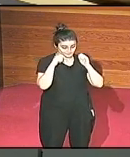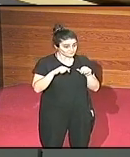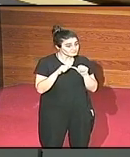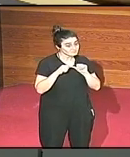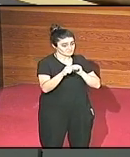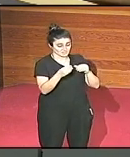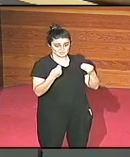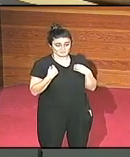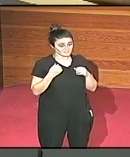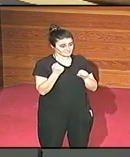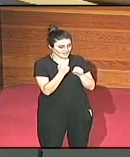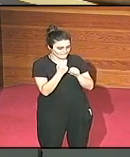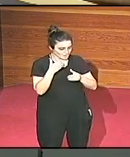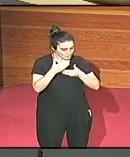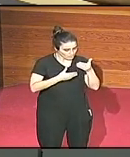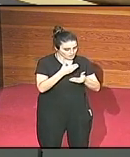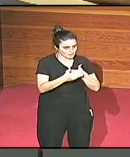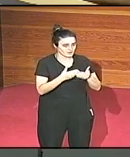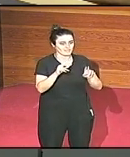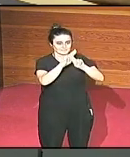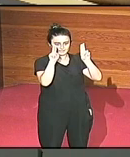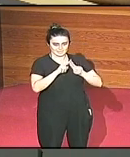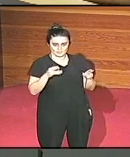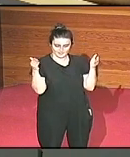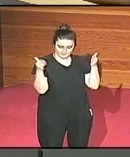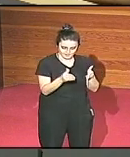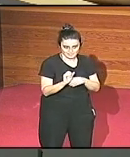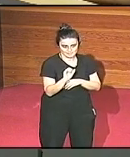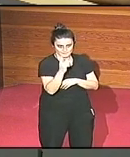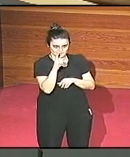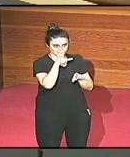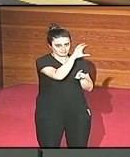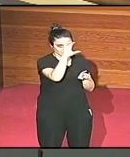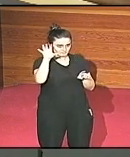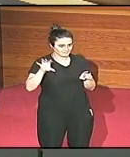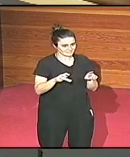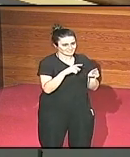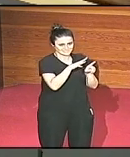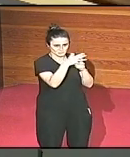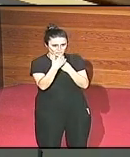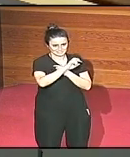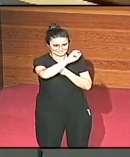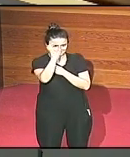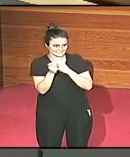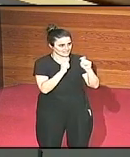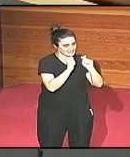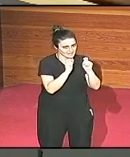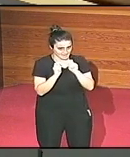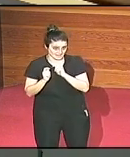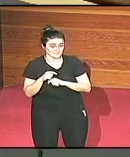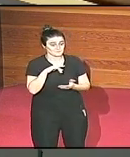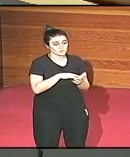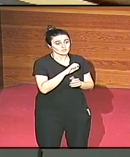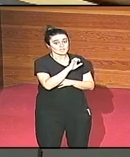handiena, nazioarteko gaurkotasunari eskaini dio. Lau kontinentetako mota guztietako gertaerak estaliz. Europatik